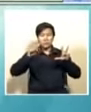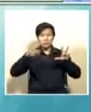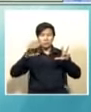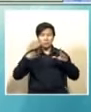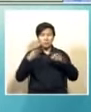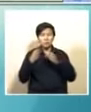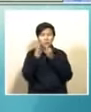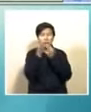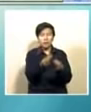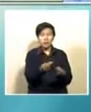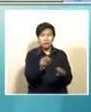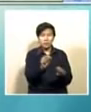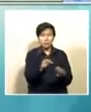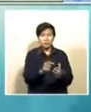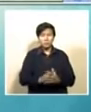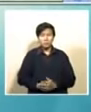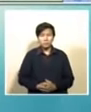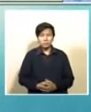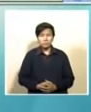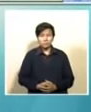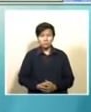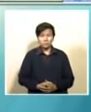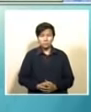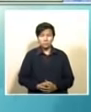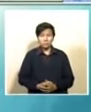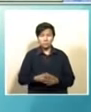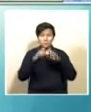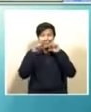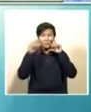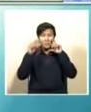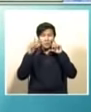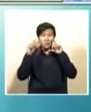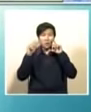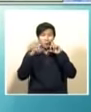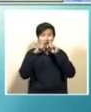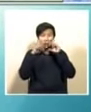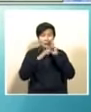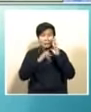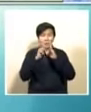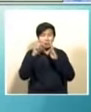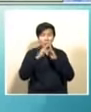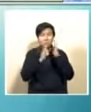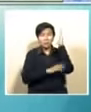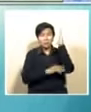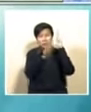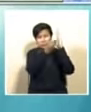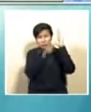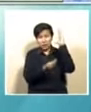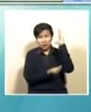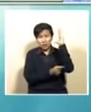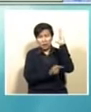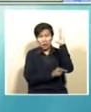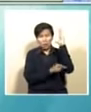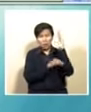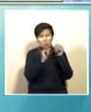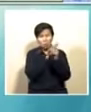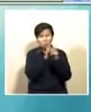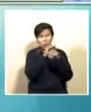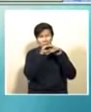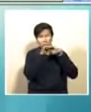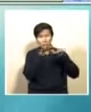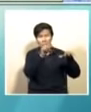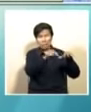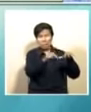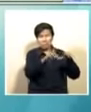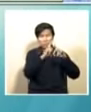มือตอนนี้หลายส่วนก็เริ่มส่งไปทางพื้นที่ภาคใต้เรียบร้อยแล้วที่เหลือก็รามาจุฬาศรีราชอันนี้ระบบ